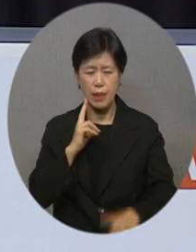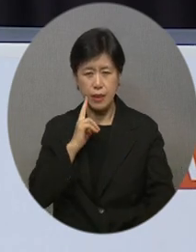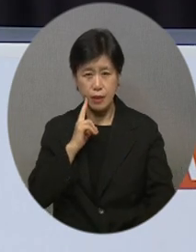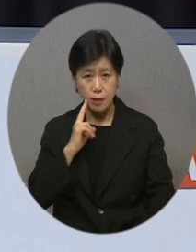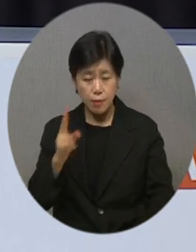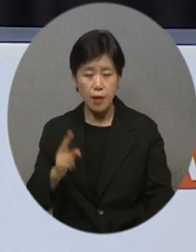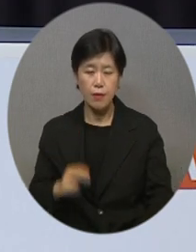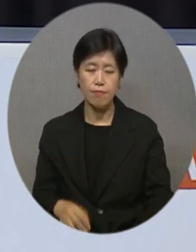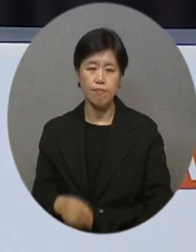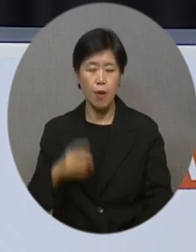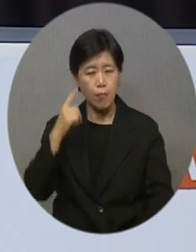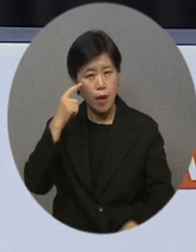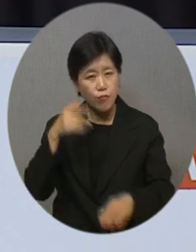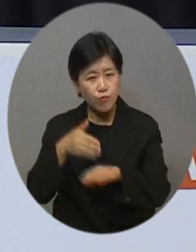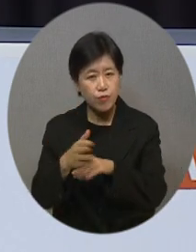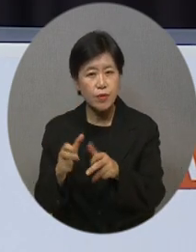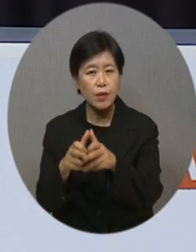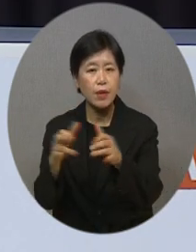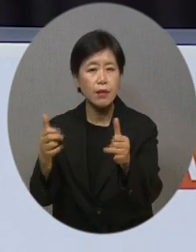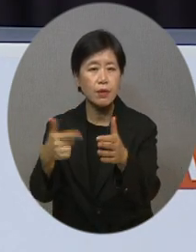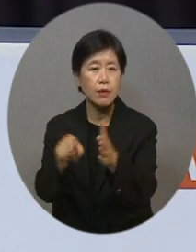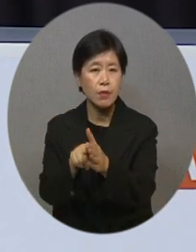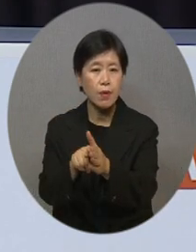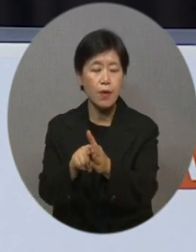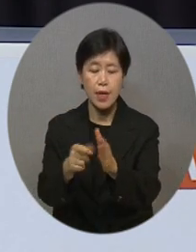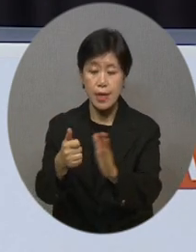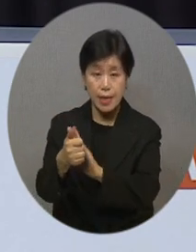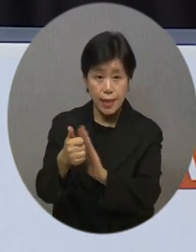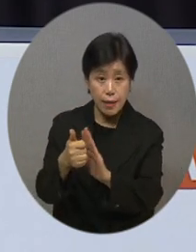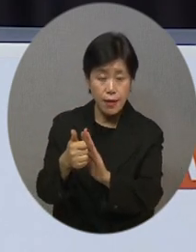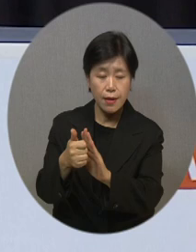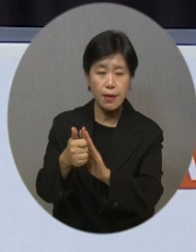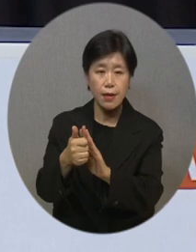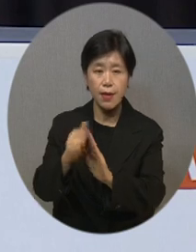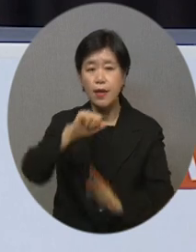대한 예산 서비스는 좀 크게